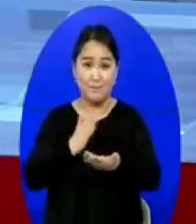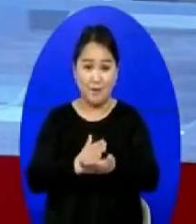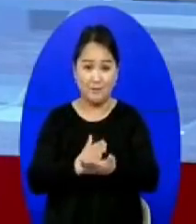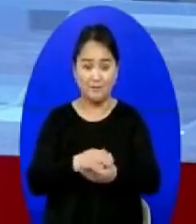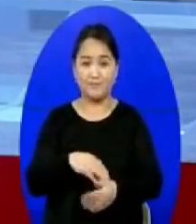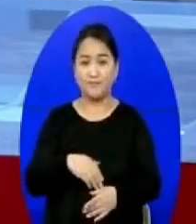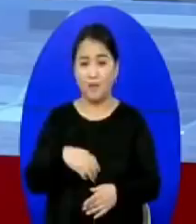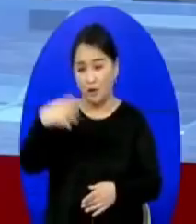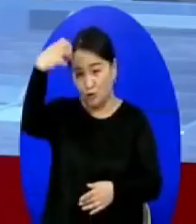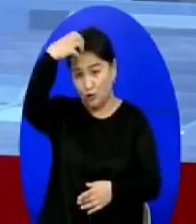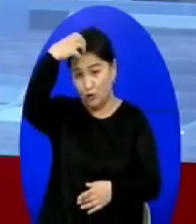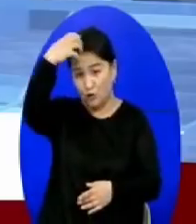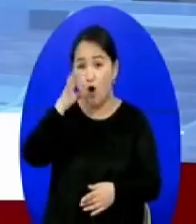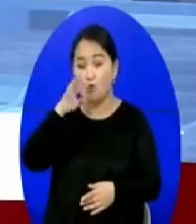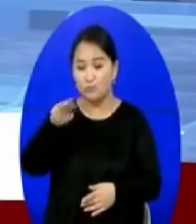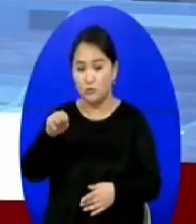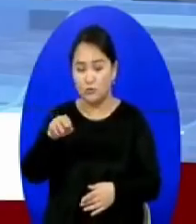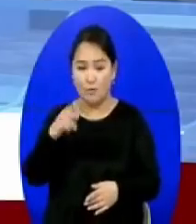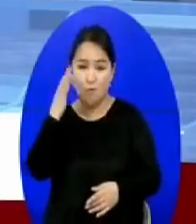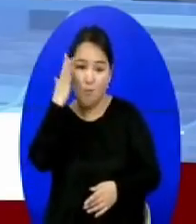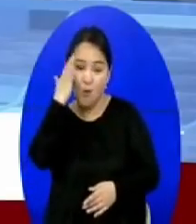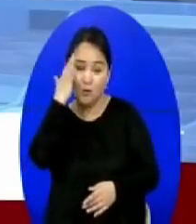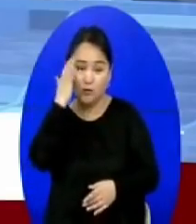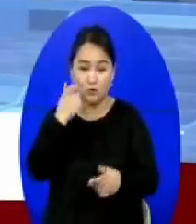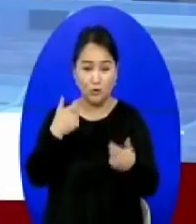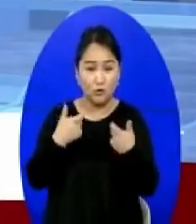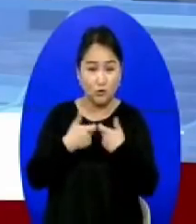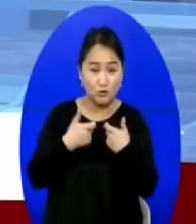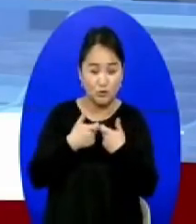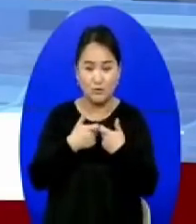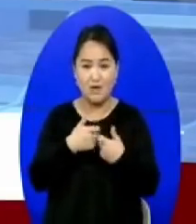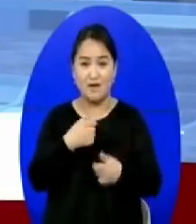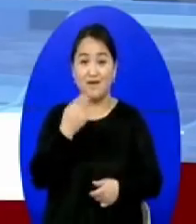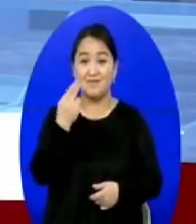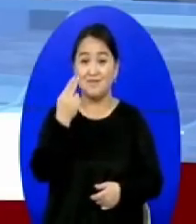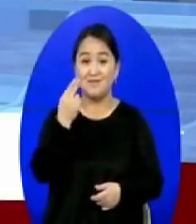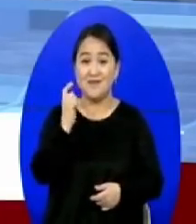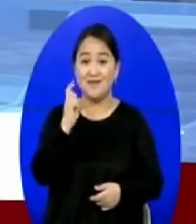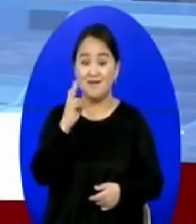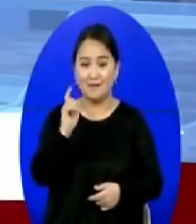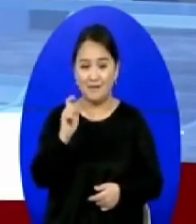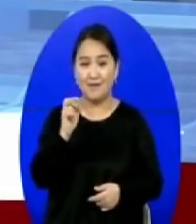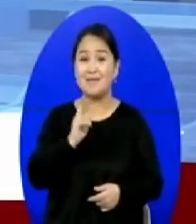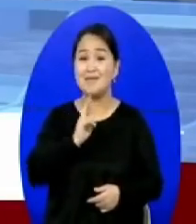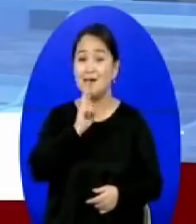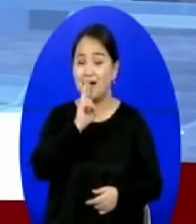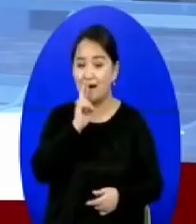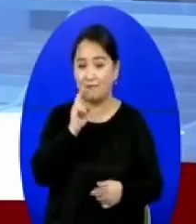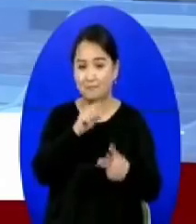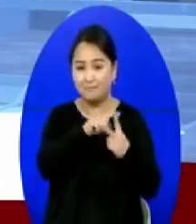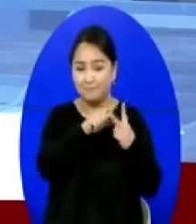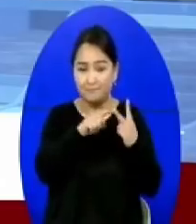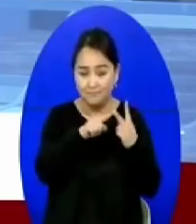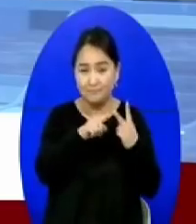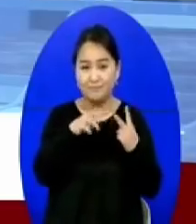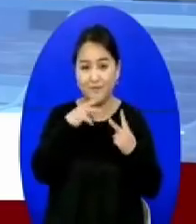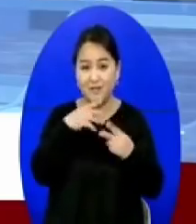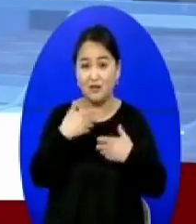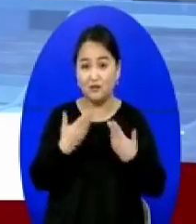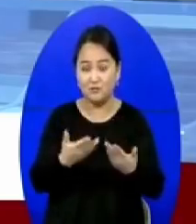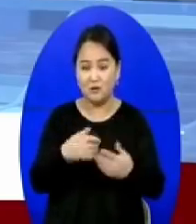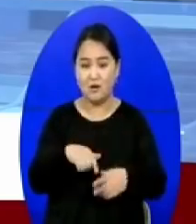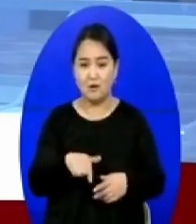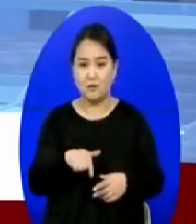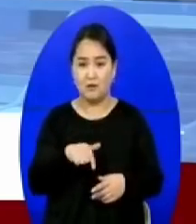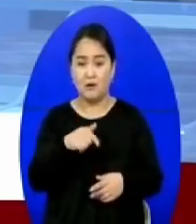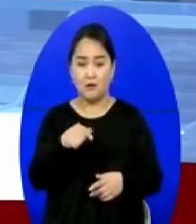Төрийн өмчийн бодлого зохицуулалтын газар өнөөдөр цэнхэр ягаан тасалбарын талаар мэдээлэл хэлээ. Үнд цаасны төлбөр төвлөрсөн хадгаламжийн төвд одоогоор 100